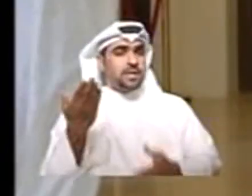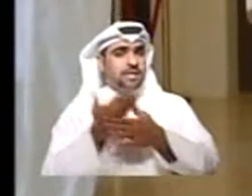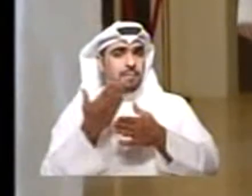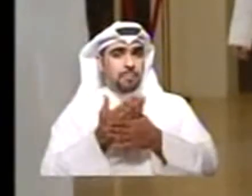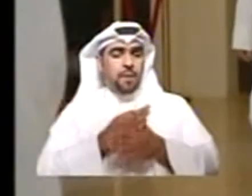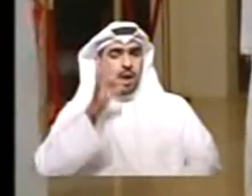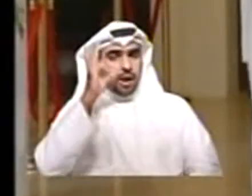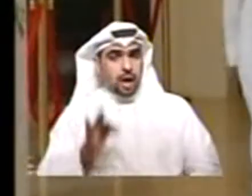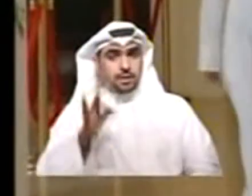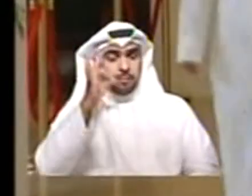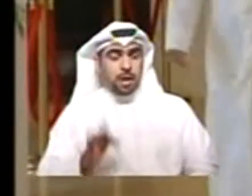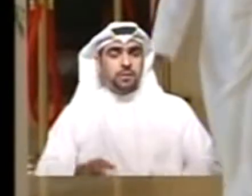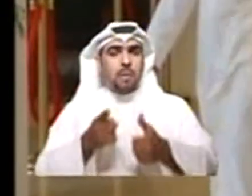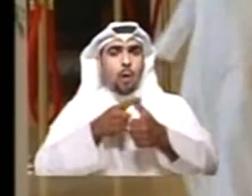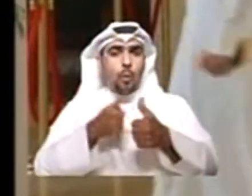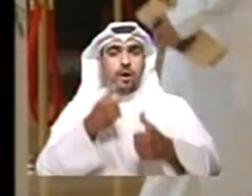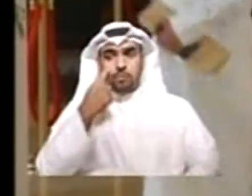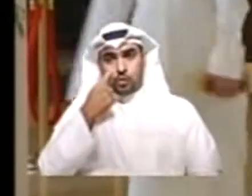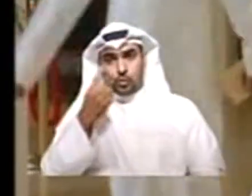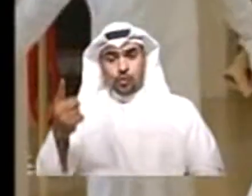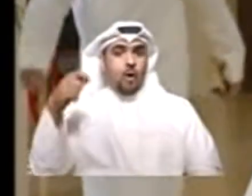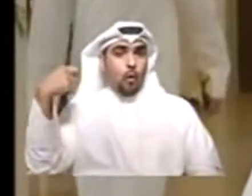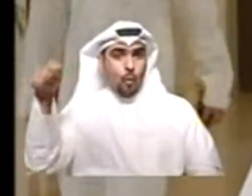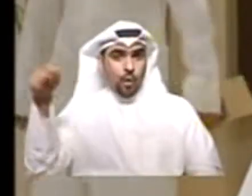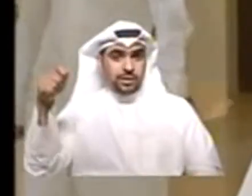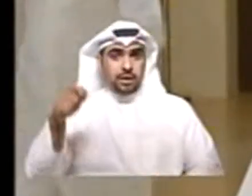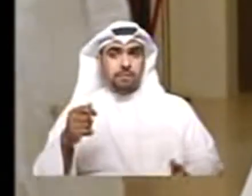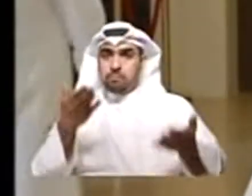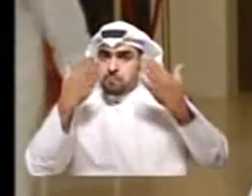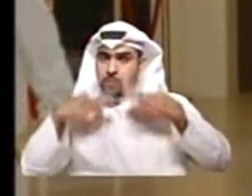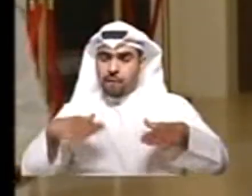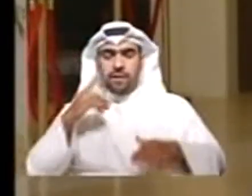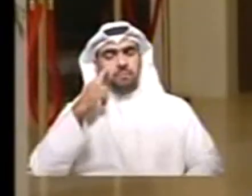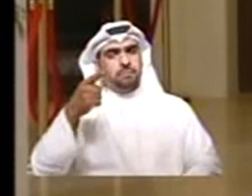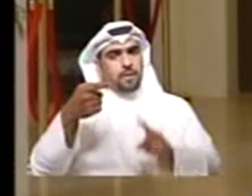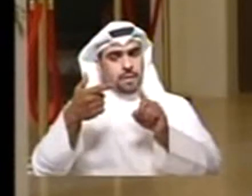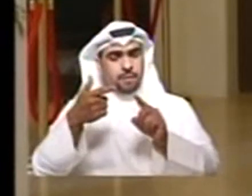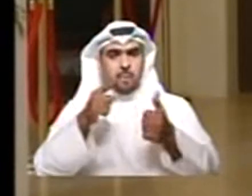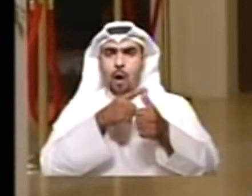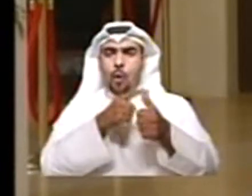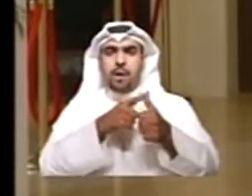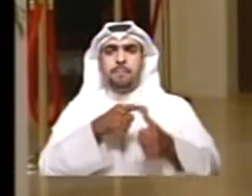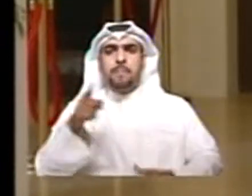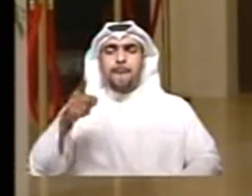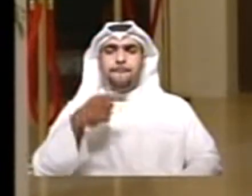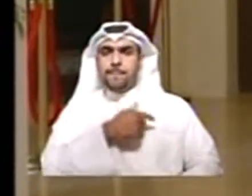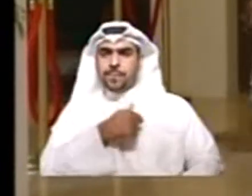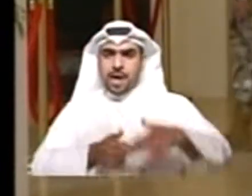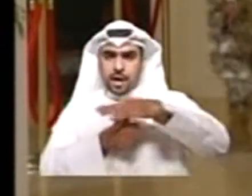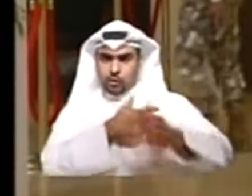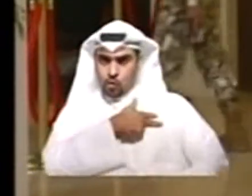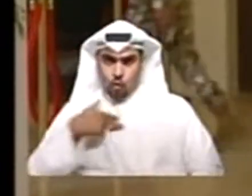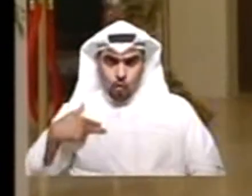الاستجوابات في ظل الوضع الإقليمي الذي تشهده المنطقة. كما أشار سموه إلى أن